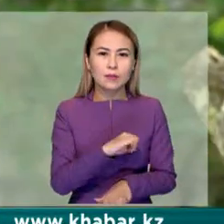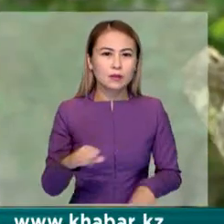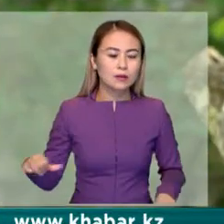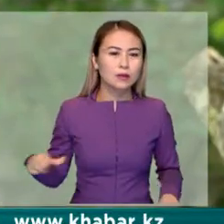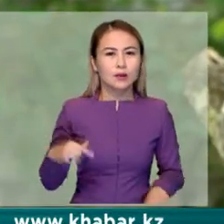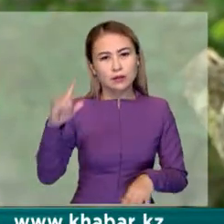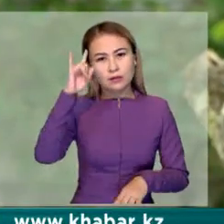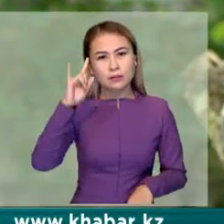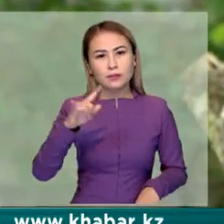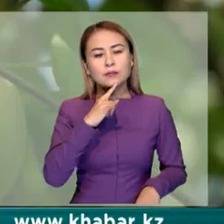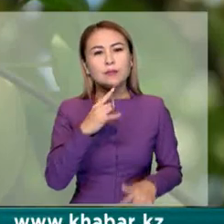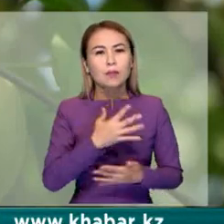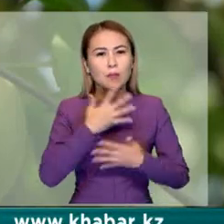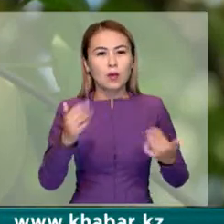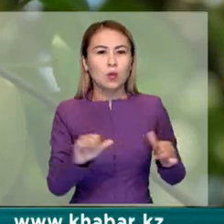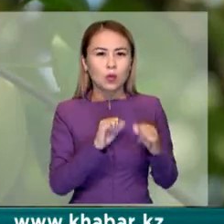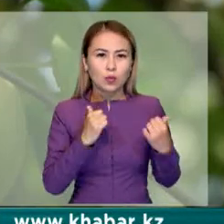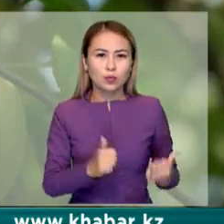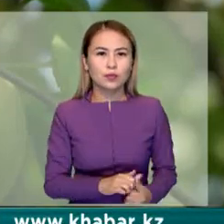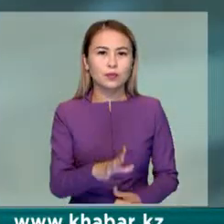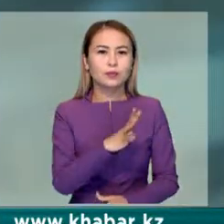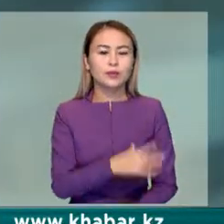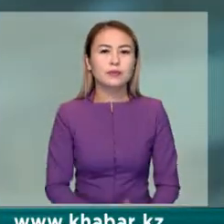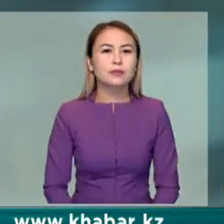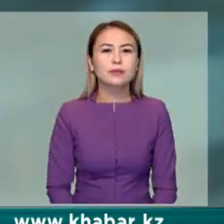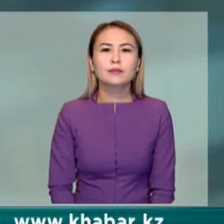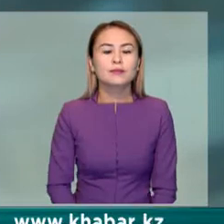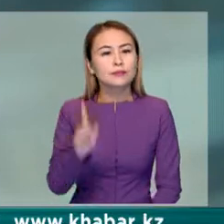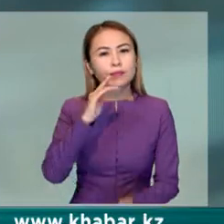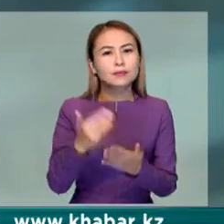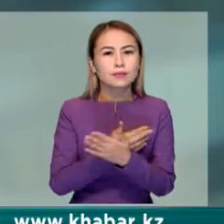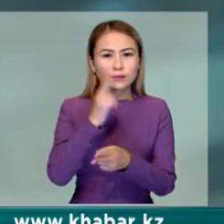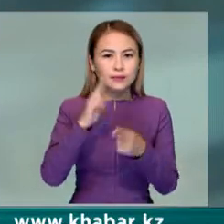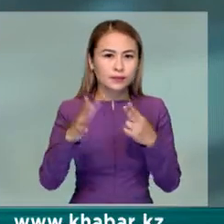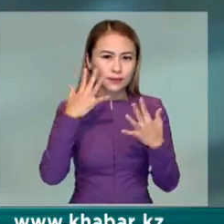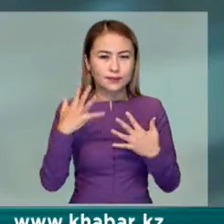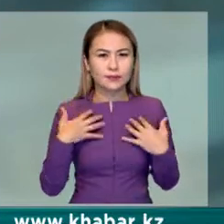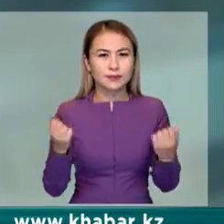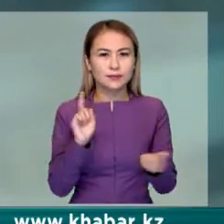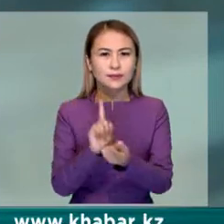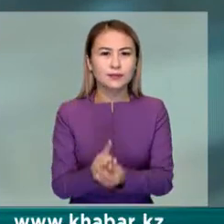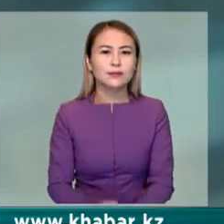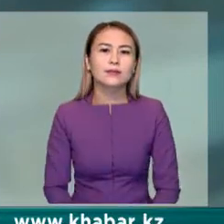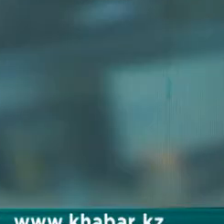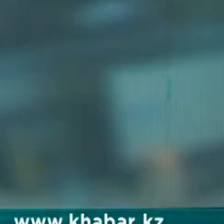қазақ еліне деген үлкен махаббат жатыр. Әзірге осы, келесі эфирде жүздескенше.